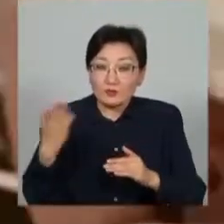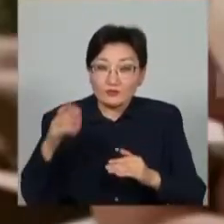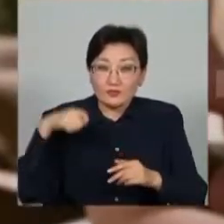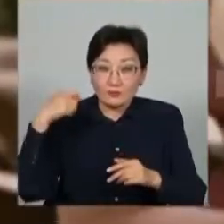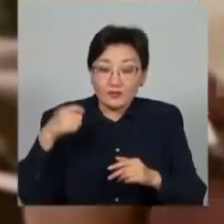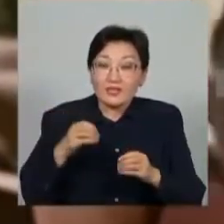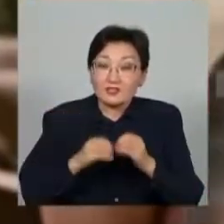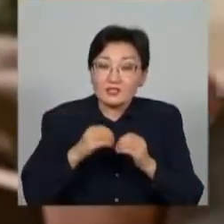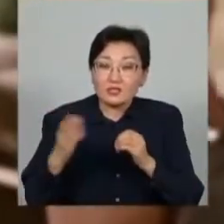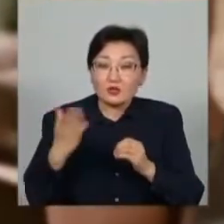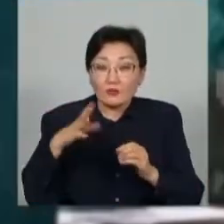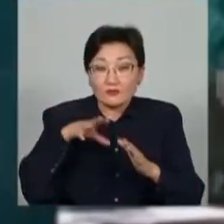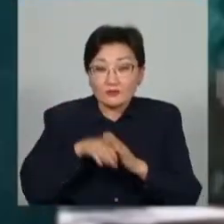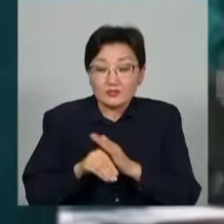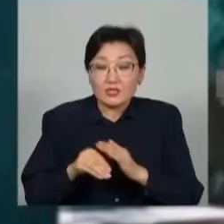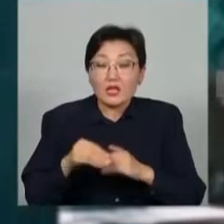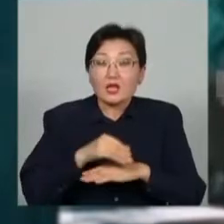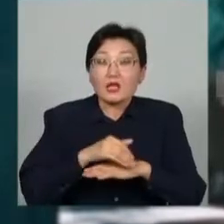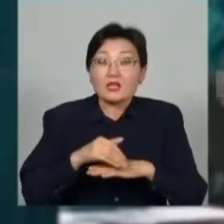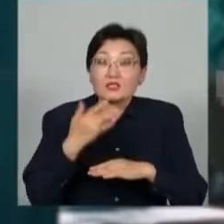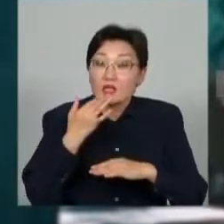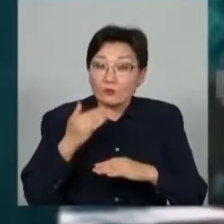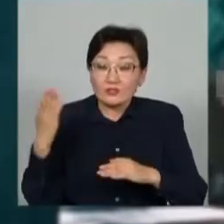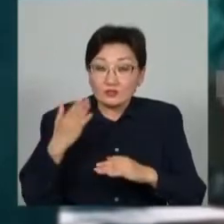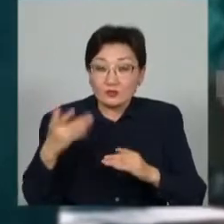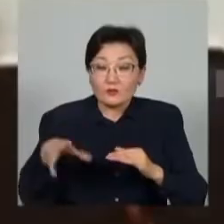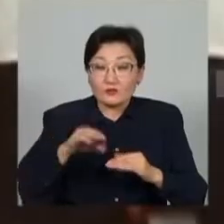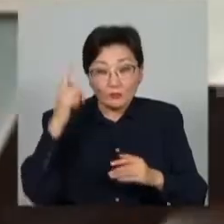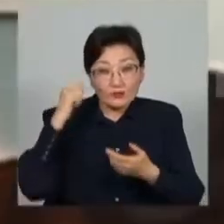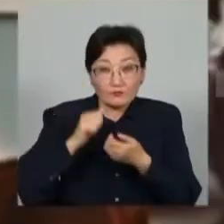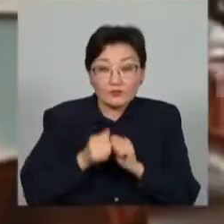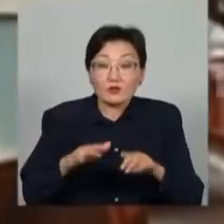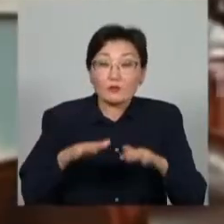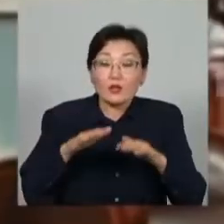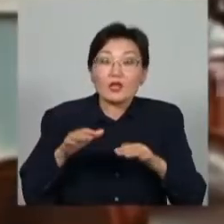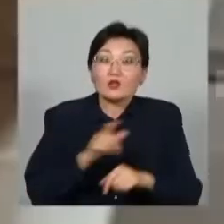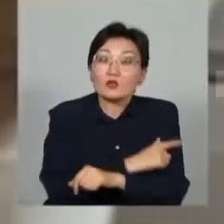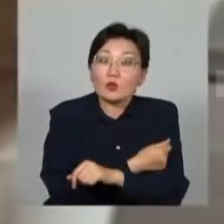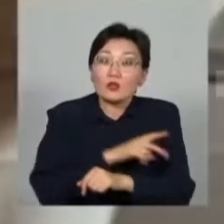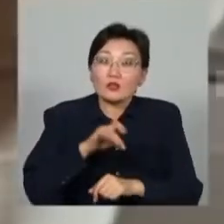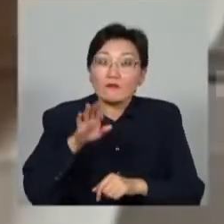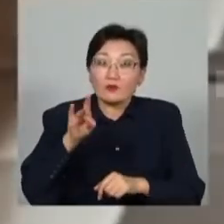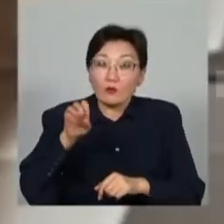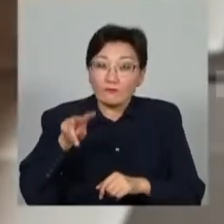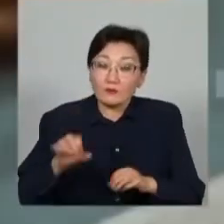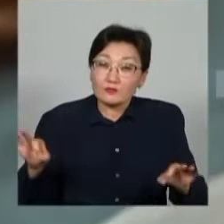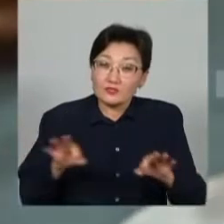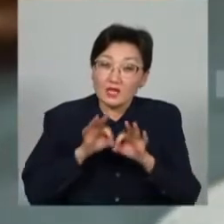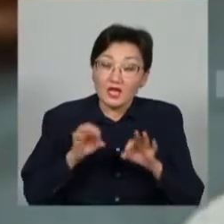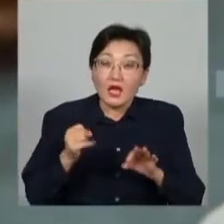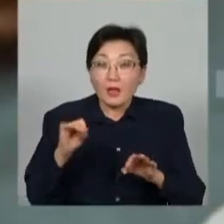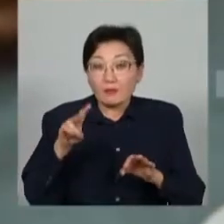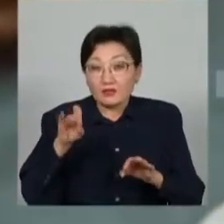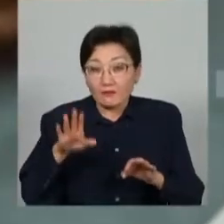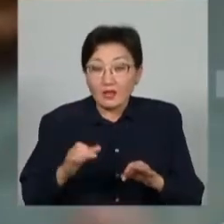в десятках фильмах, в том числе и зарубежных. Но больше всего он запомнился зрителям в роли доктора Лаврова в музыкальном ревью Шакена